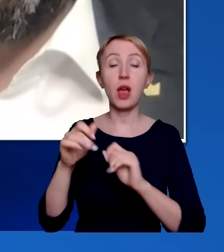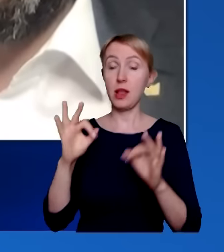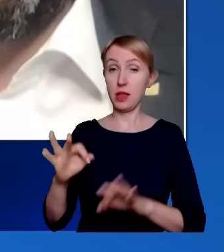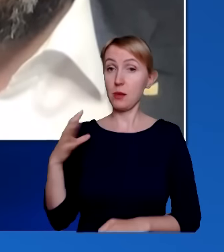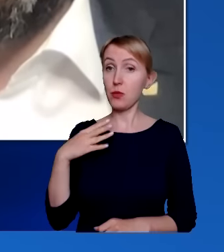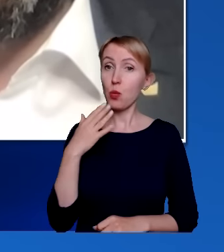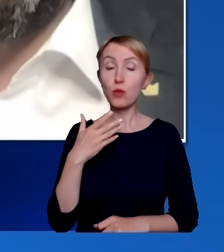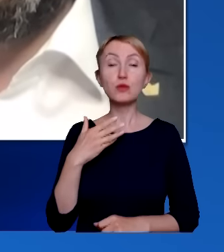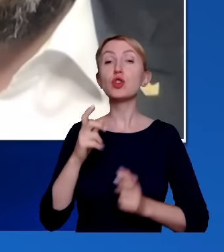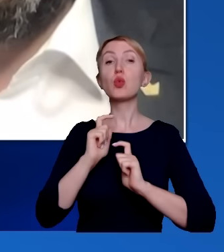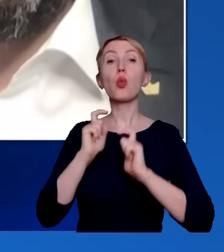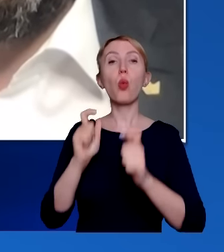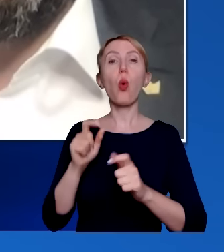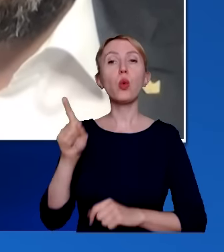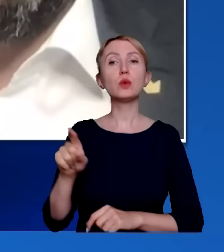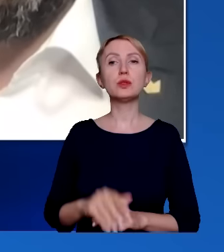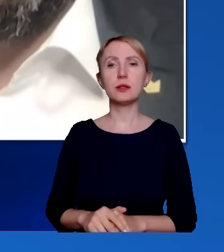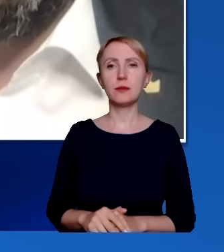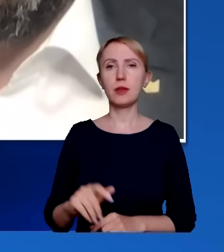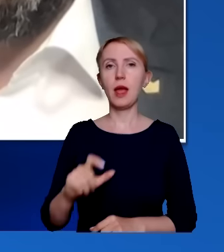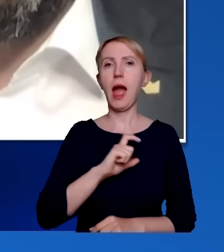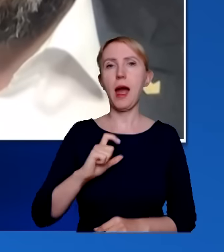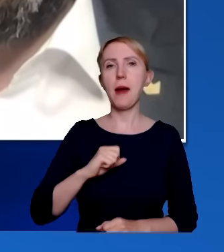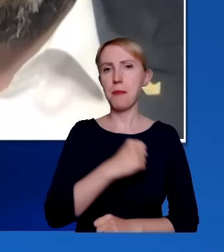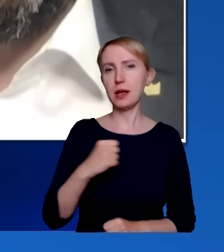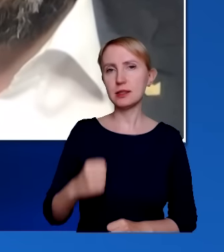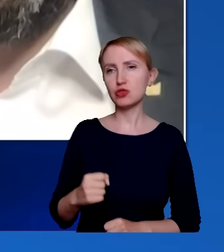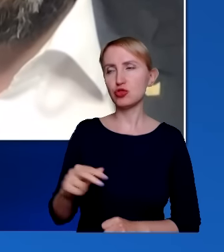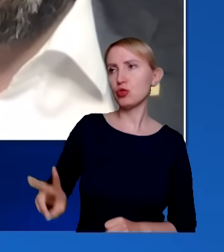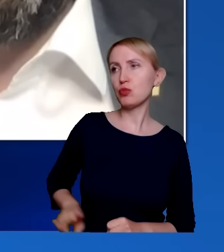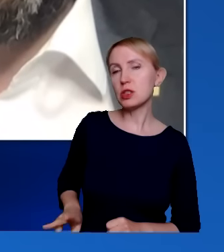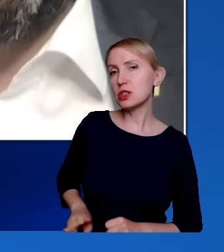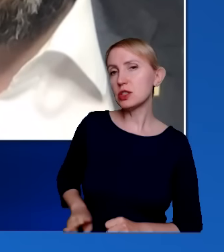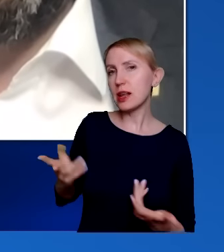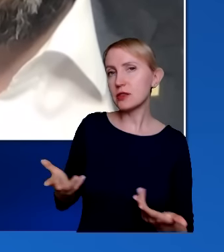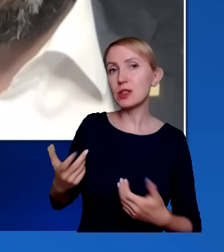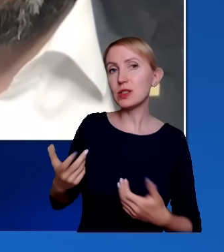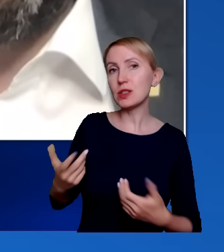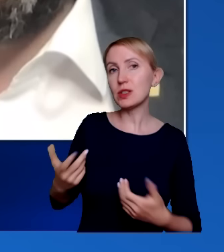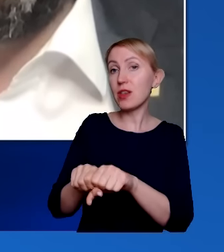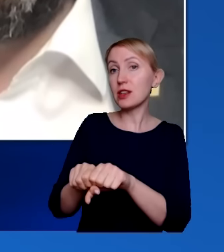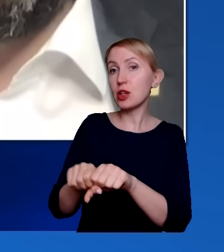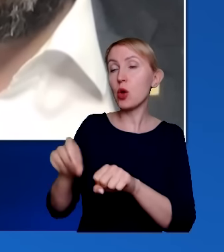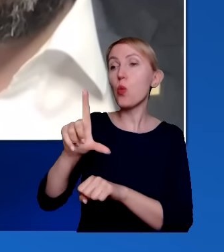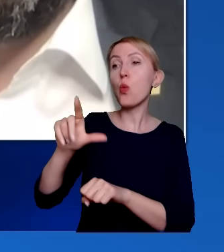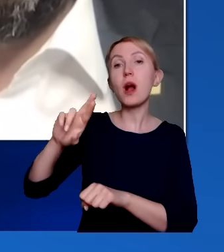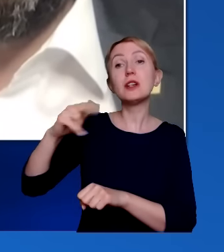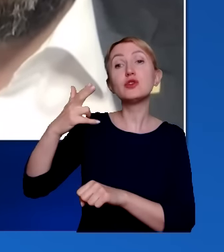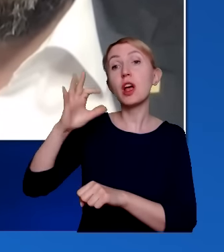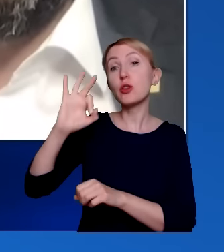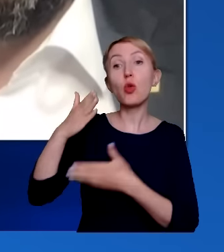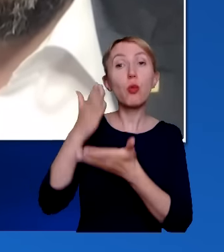się zgłosi do ambasady czy ma mu Ministerstwo tak zwanej sprawiedliwości od łukaszenki pomóc żeby